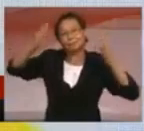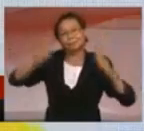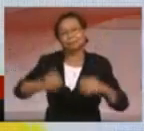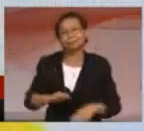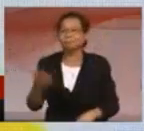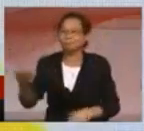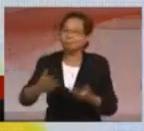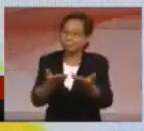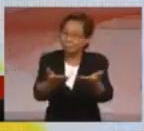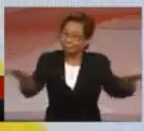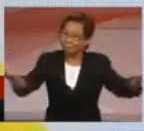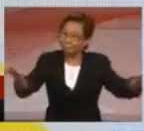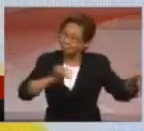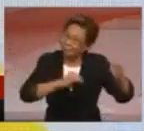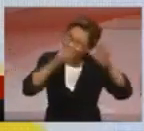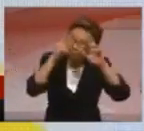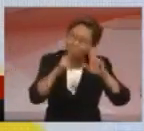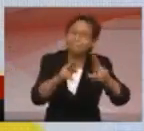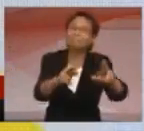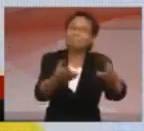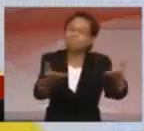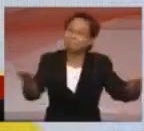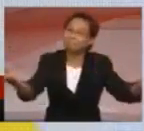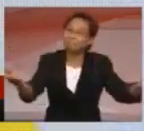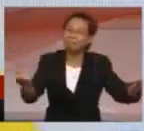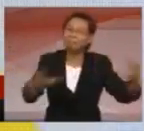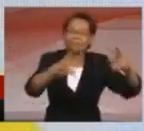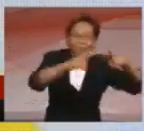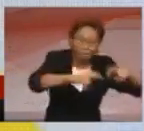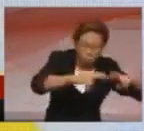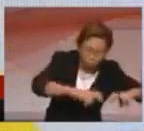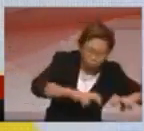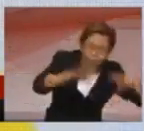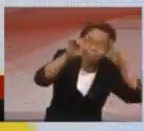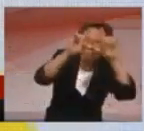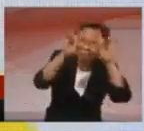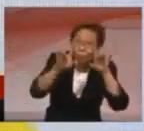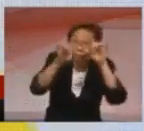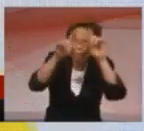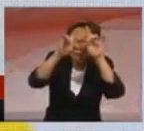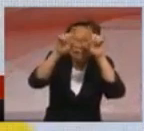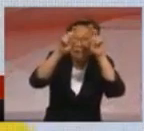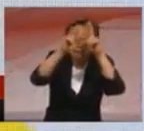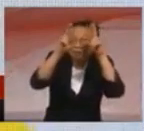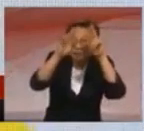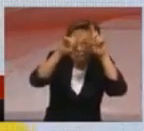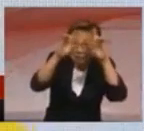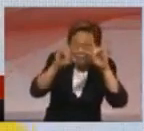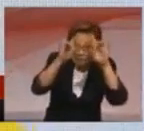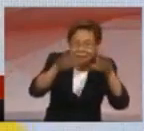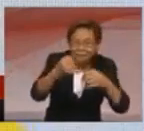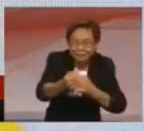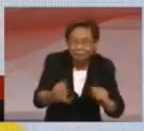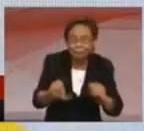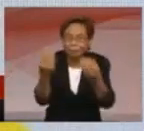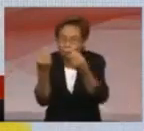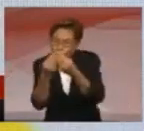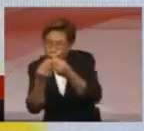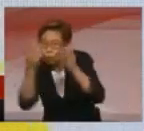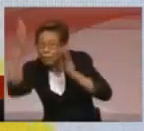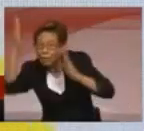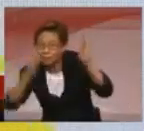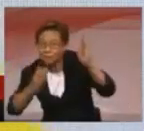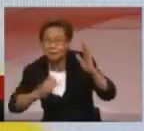Hadirin yang saya hormati sekalian, kajian soal selidik Jabatan Perangkaan Malaysia ke